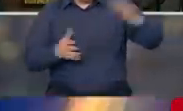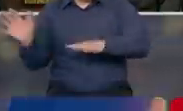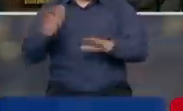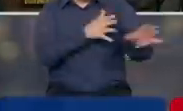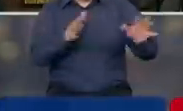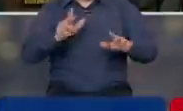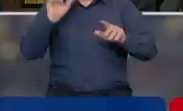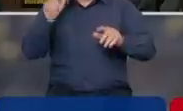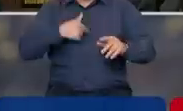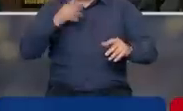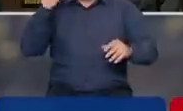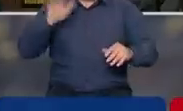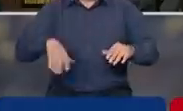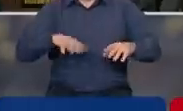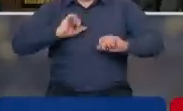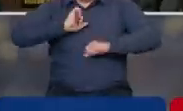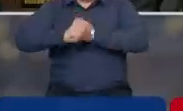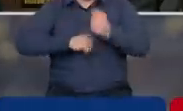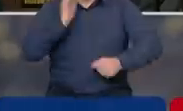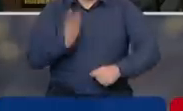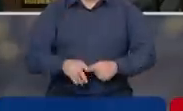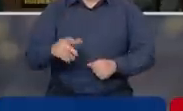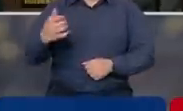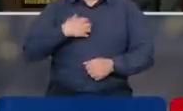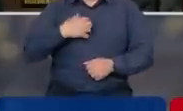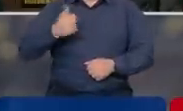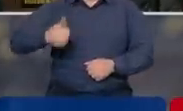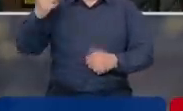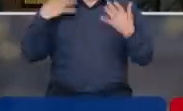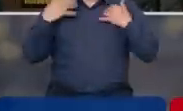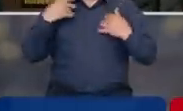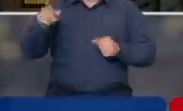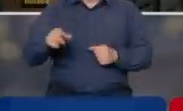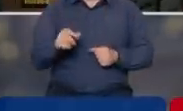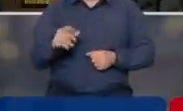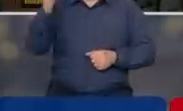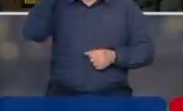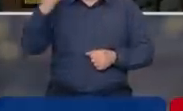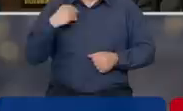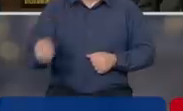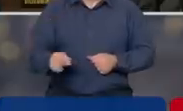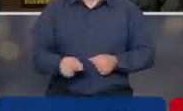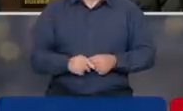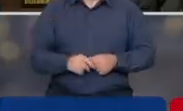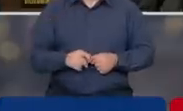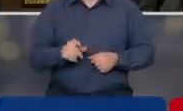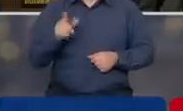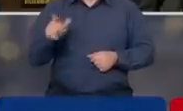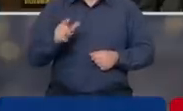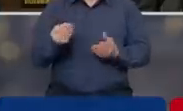poradzimy sobie szczęśliwie dyrektor pani dyrektor wielkiego parku narodowego poinformował że te najcenniejsze